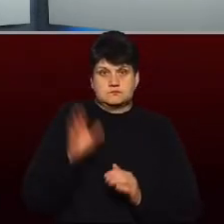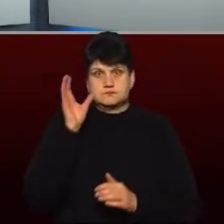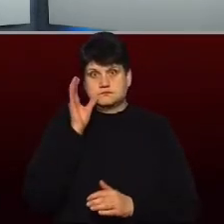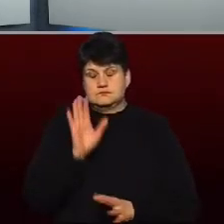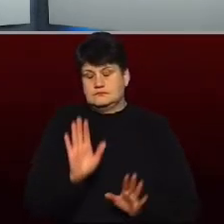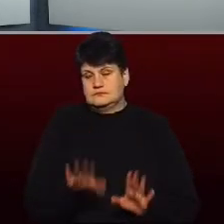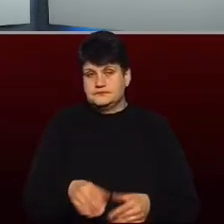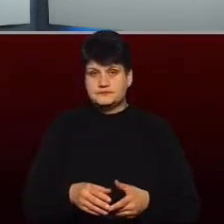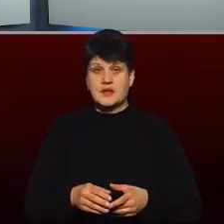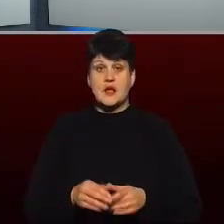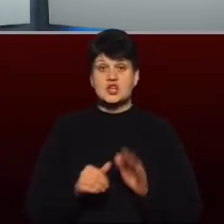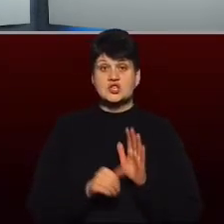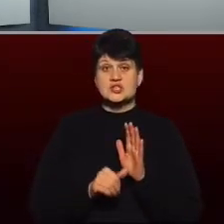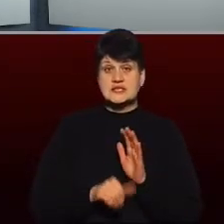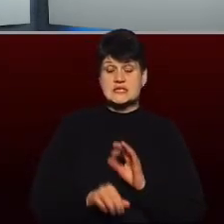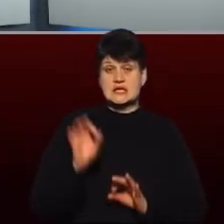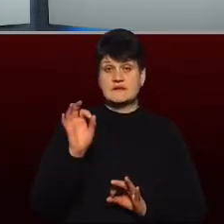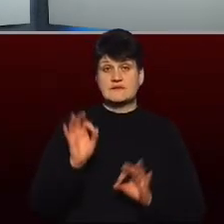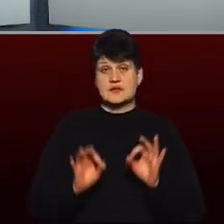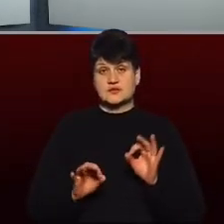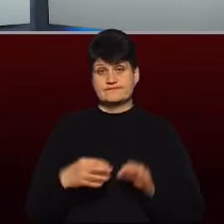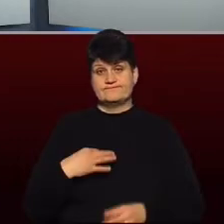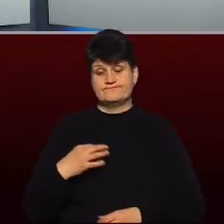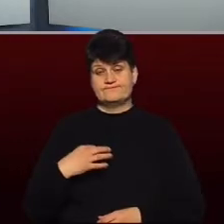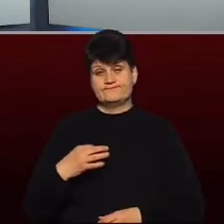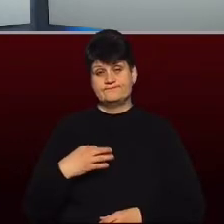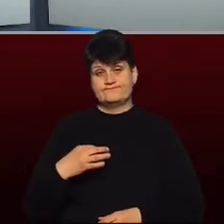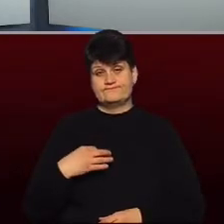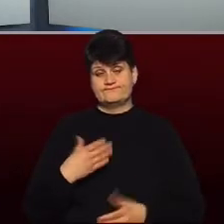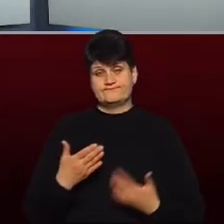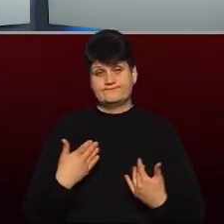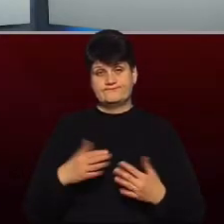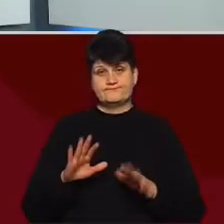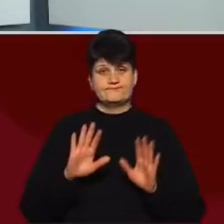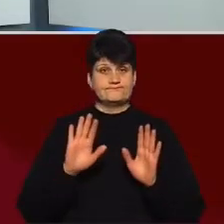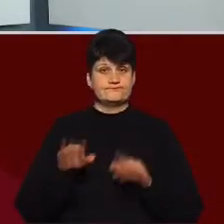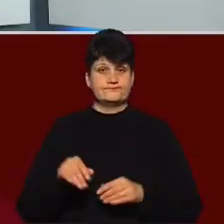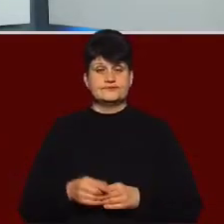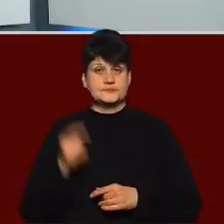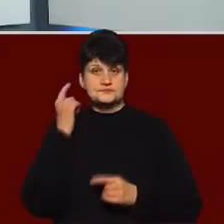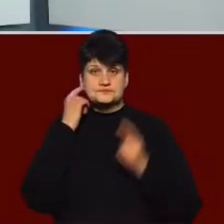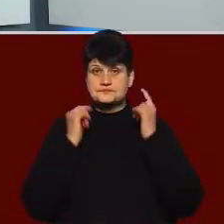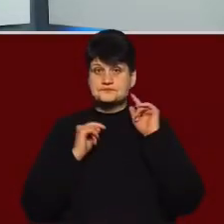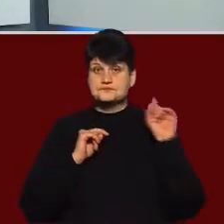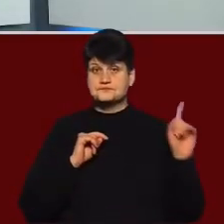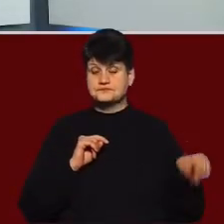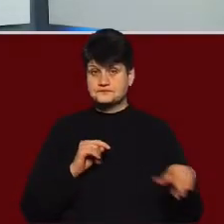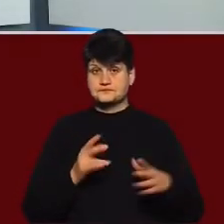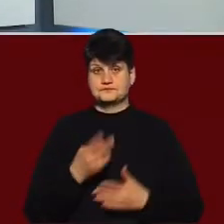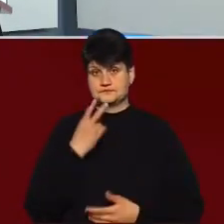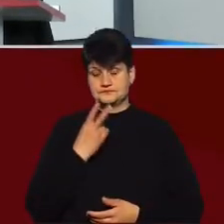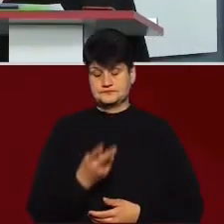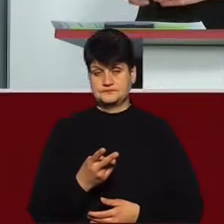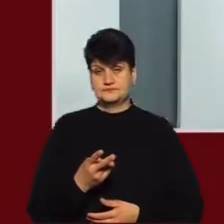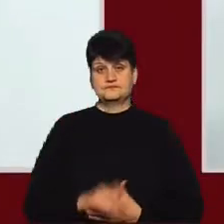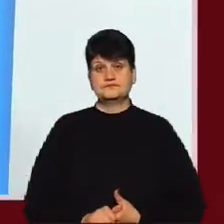понад 60% нейтрально, байдуже ставиться, тобто демонструє певний відсоток